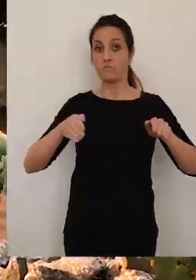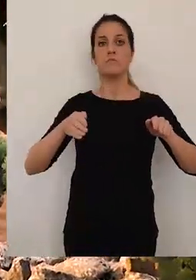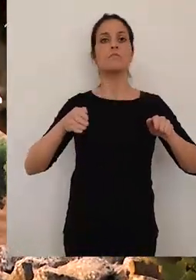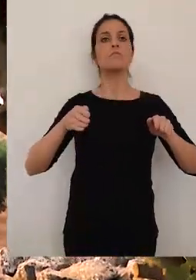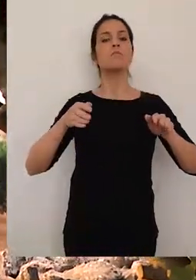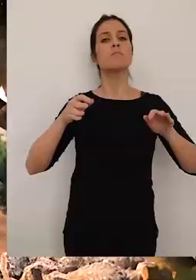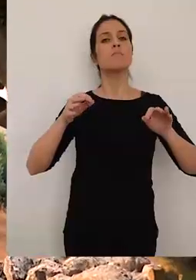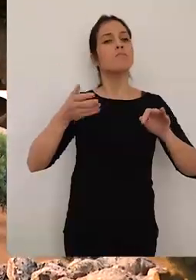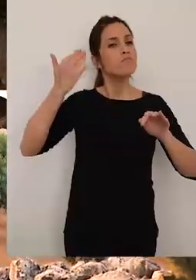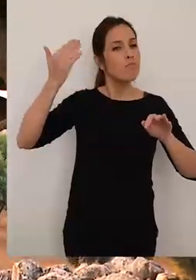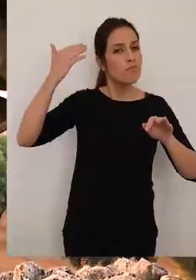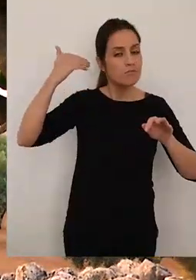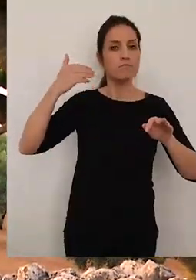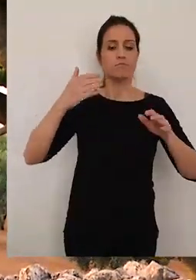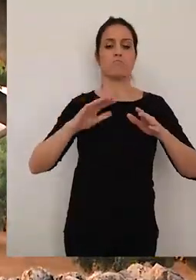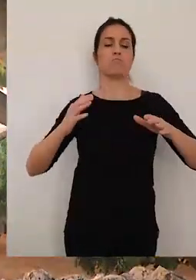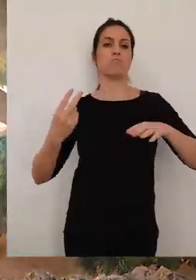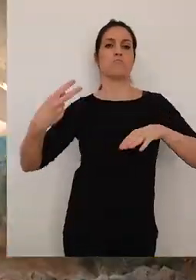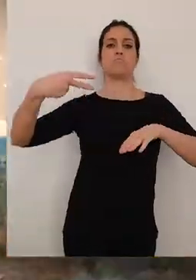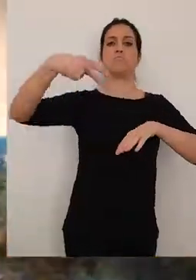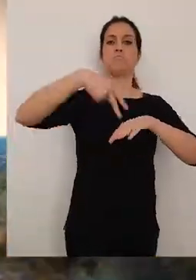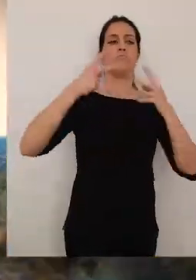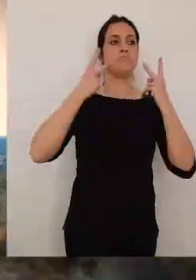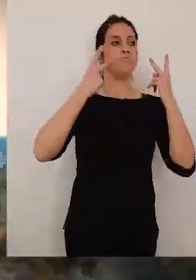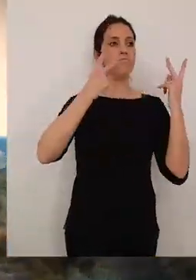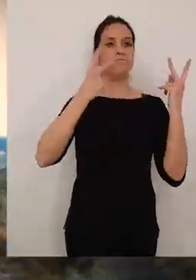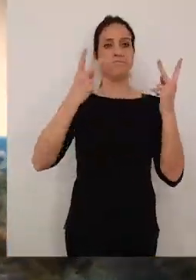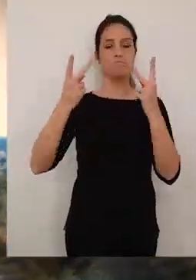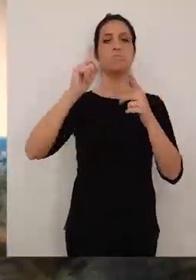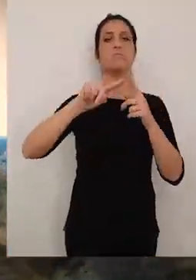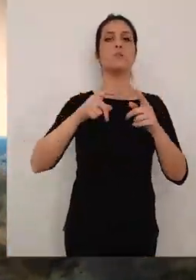era probabilmente di avvistamento e di difesa del territorio.